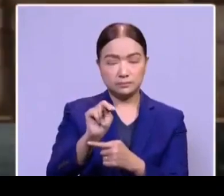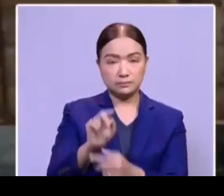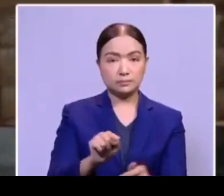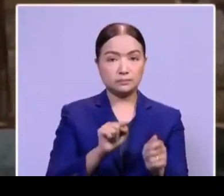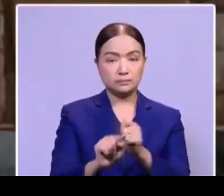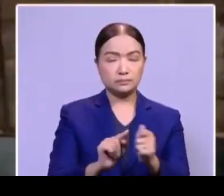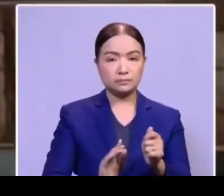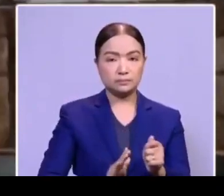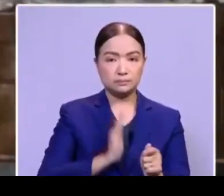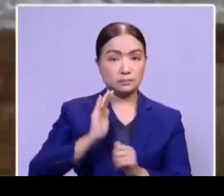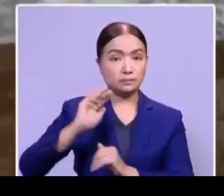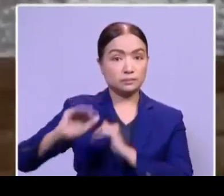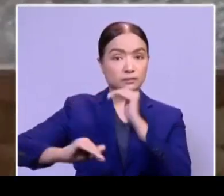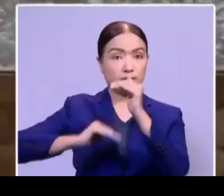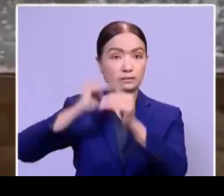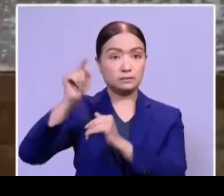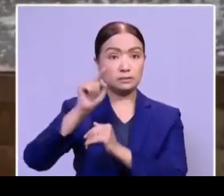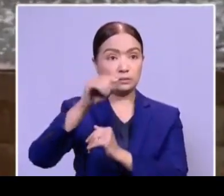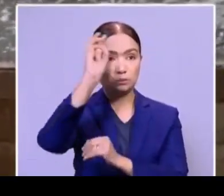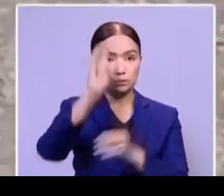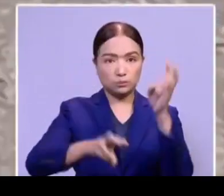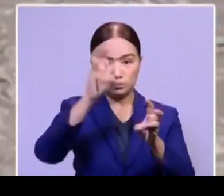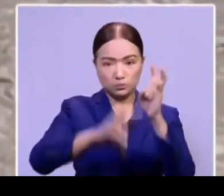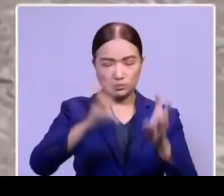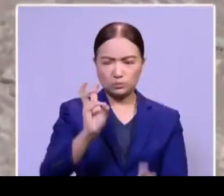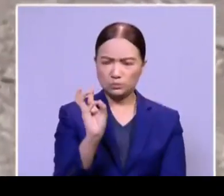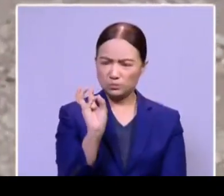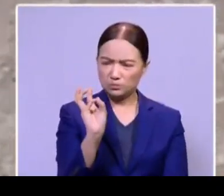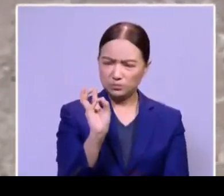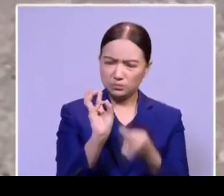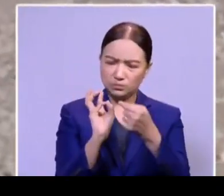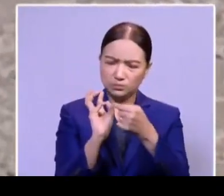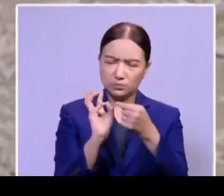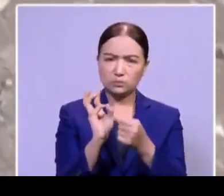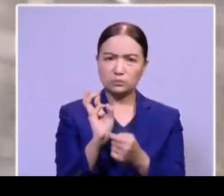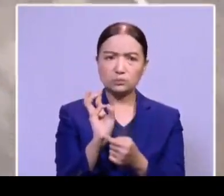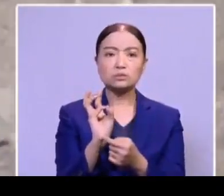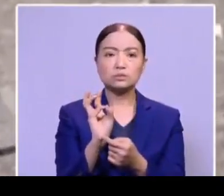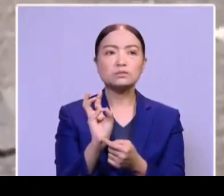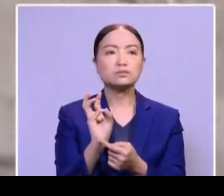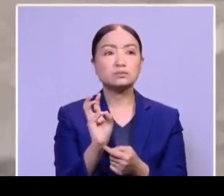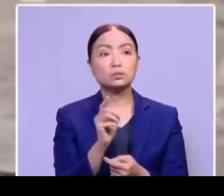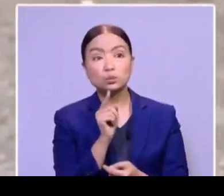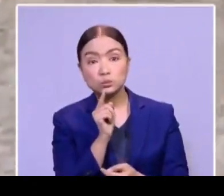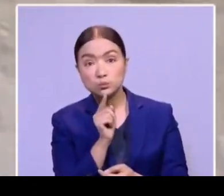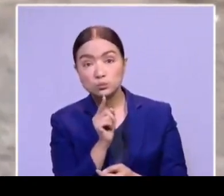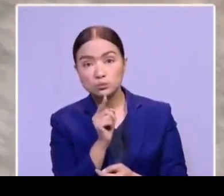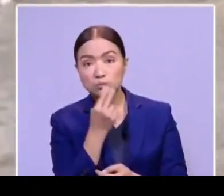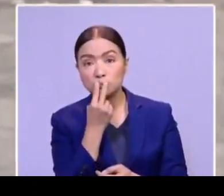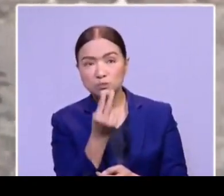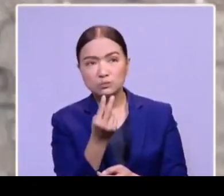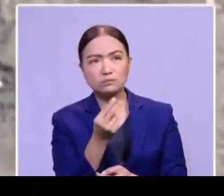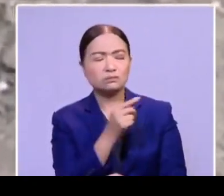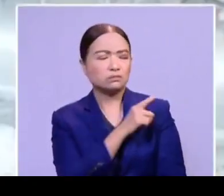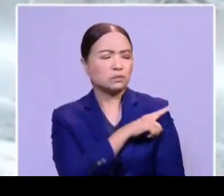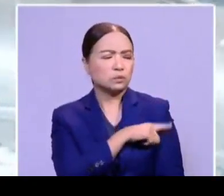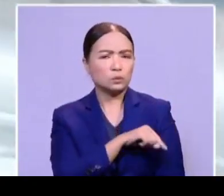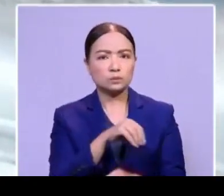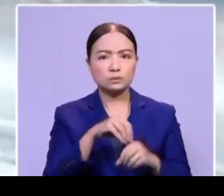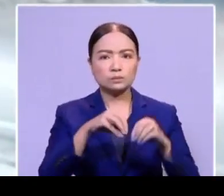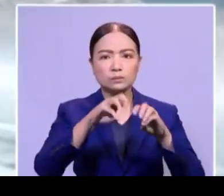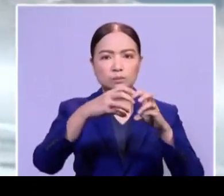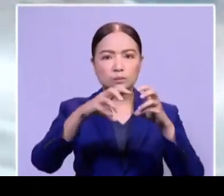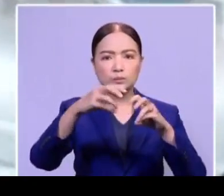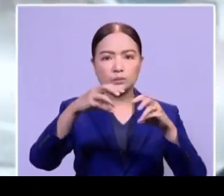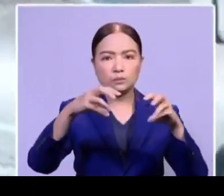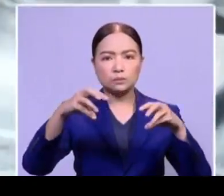เกียรตินะฮะลูกเห็บตกมาขนาดส่วนใหญ่อยู่ประมาณสักปลายนิ้วมือได้นะฮะดูขาวโพลนไปทั่วบริเ